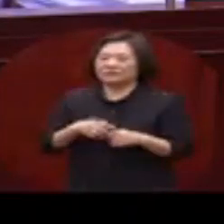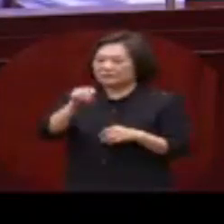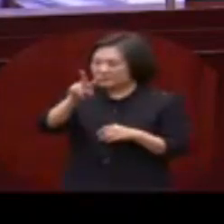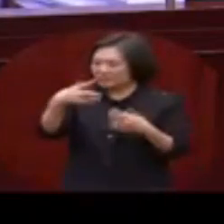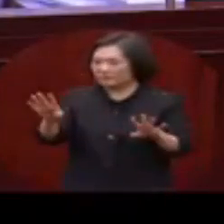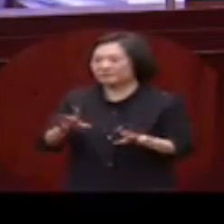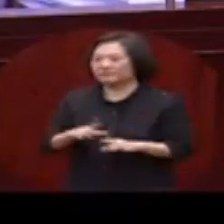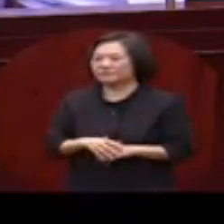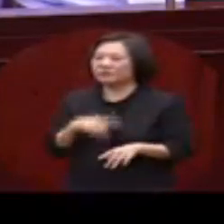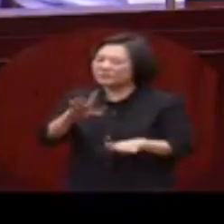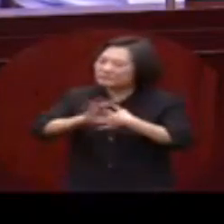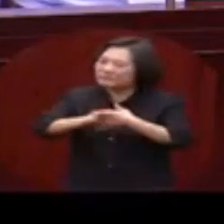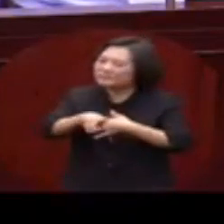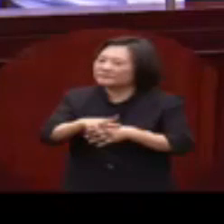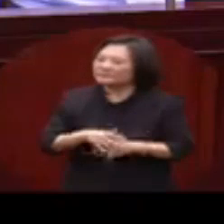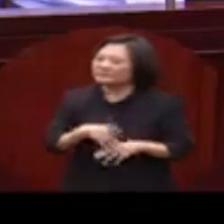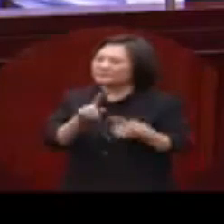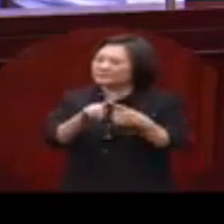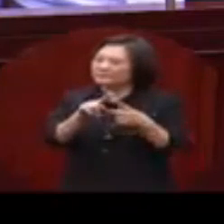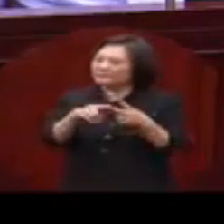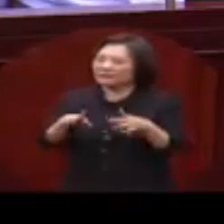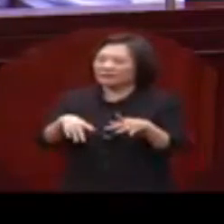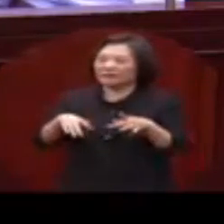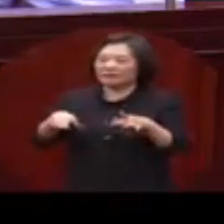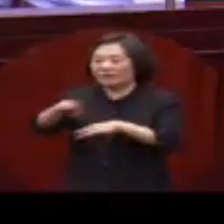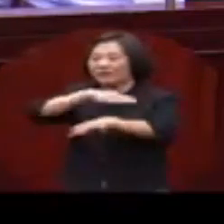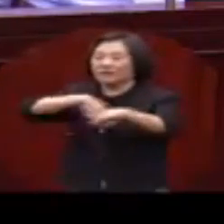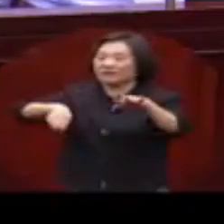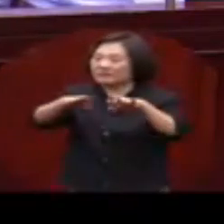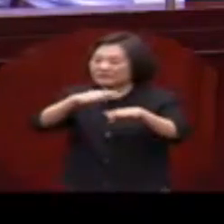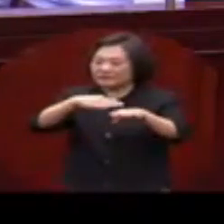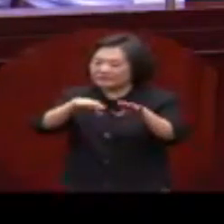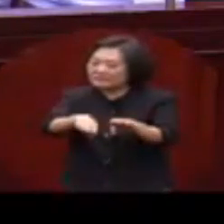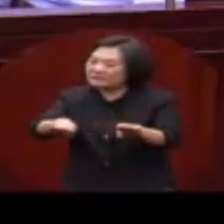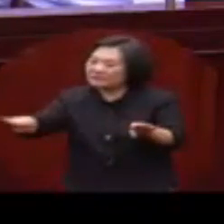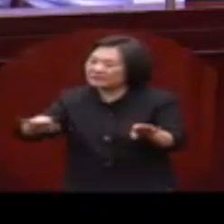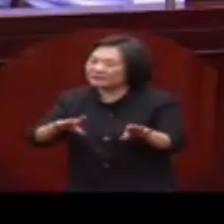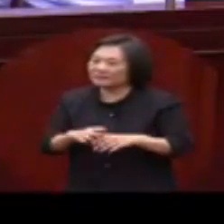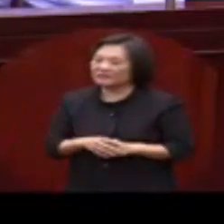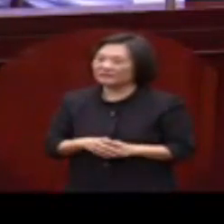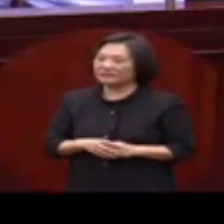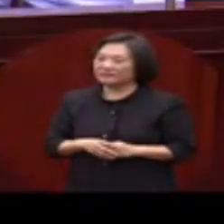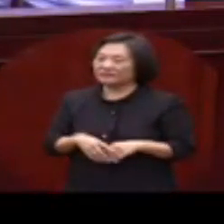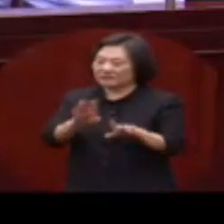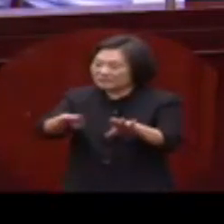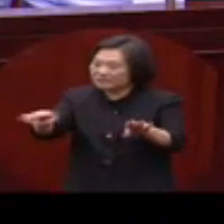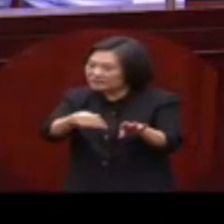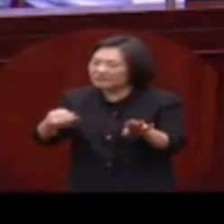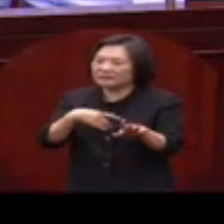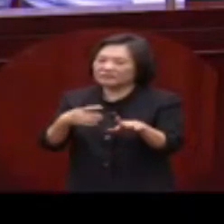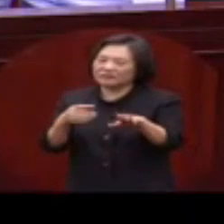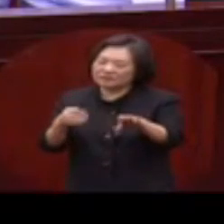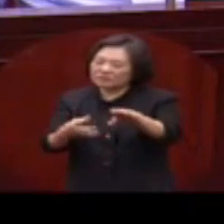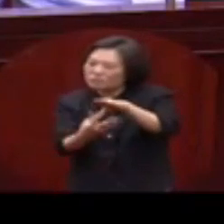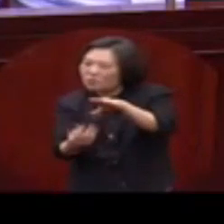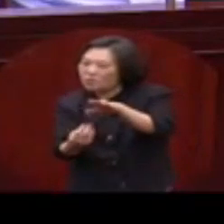展，这是我们思略。那智慧停车你知道，因为所有交通号志都是我们管的，所以我们这个我们会再加把劲你知道，让它可以引